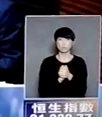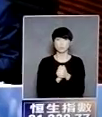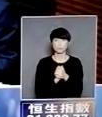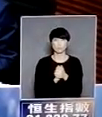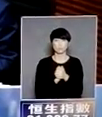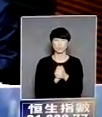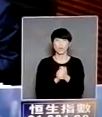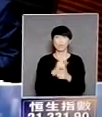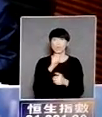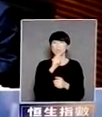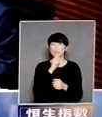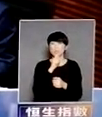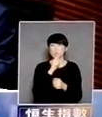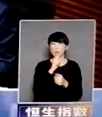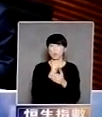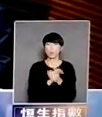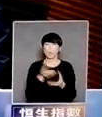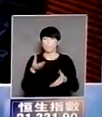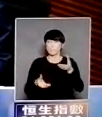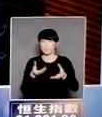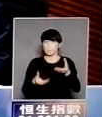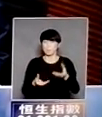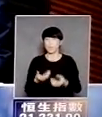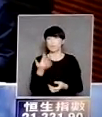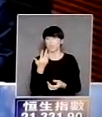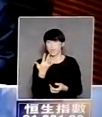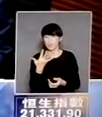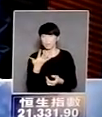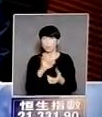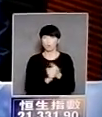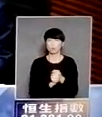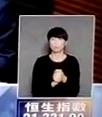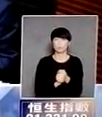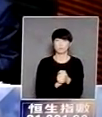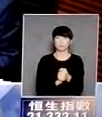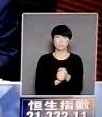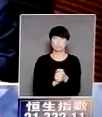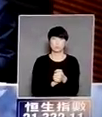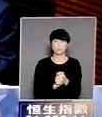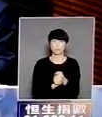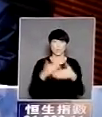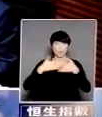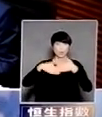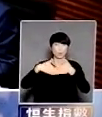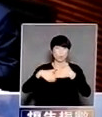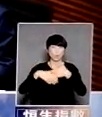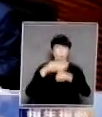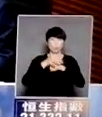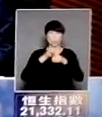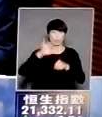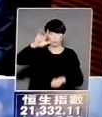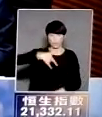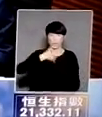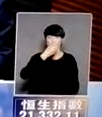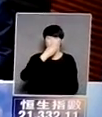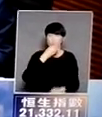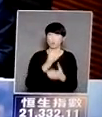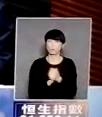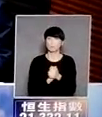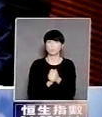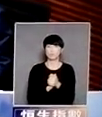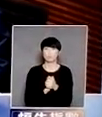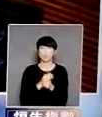有几多比例的学生是来自外国的呢？香港是一个